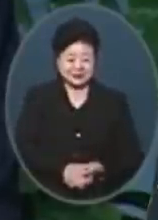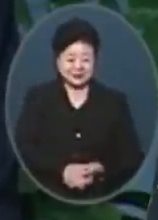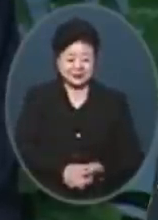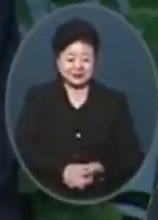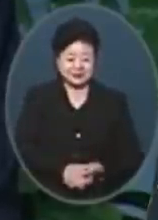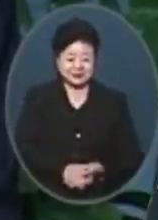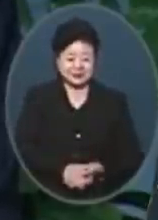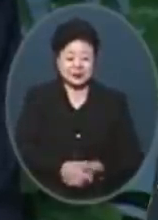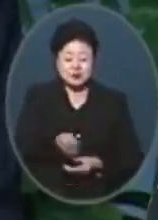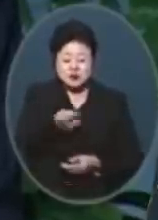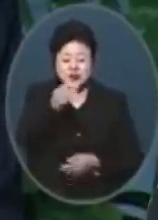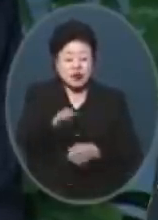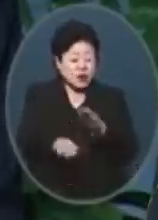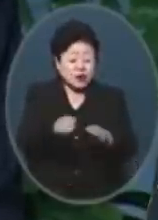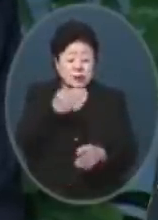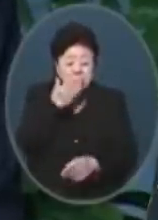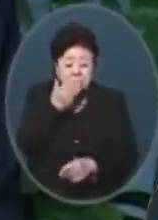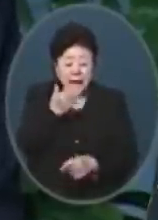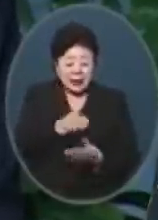물려 걸었는데